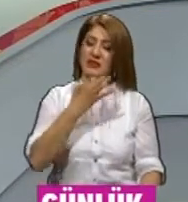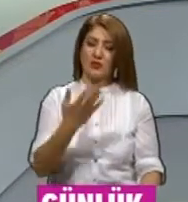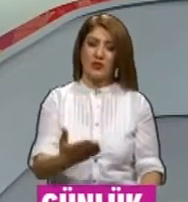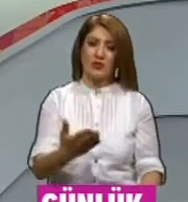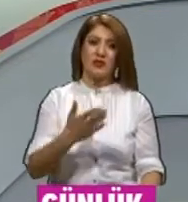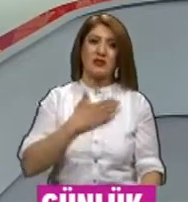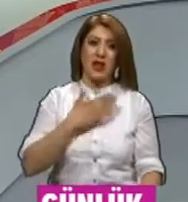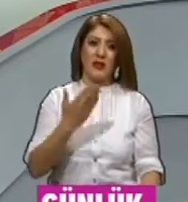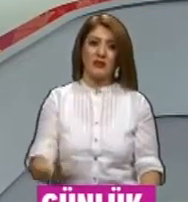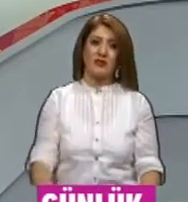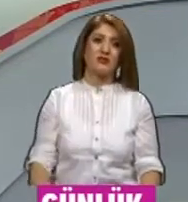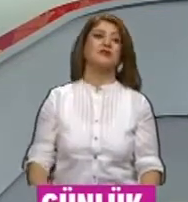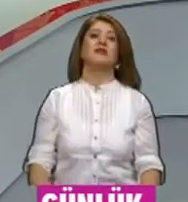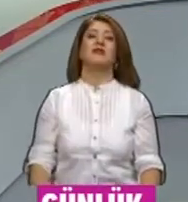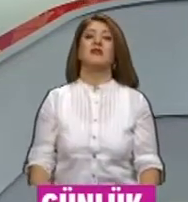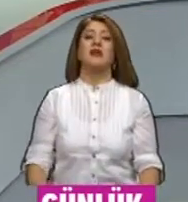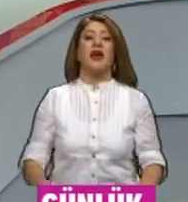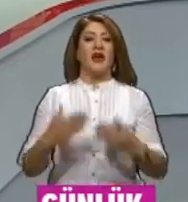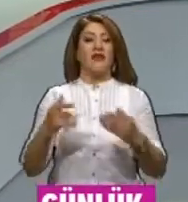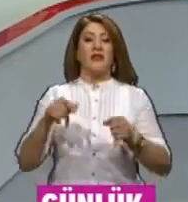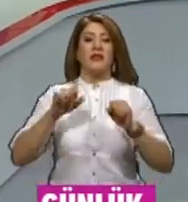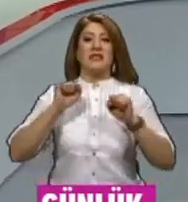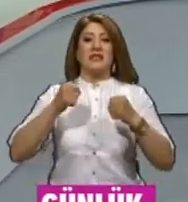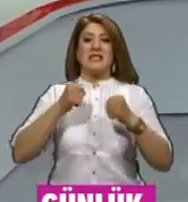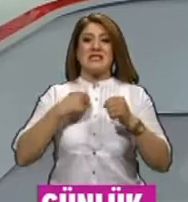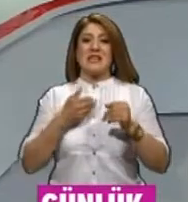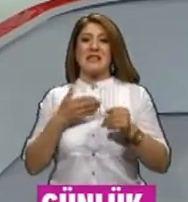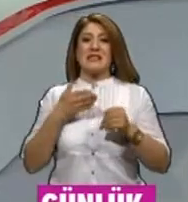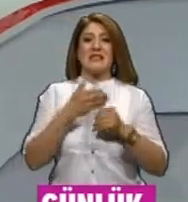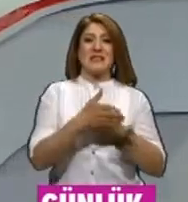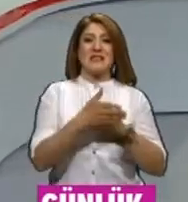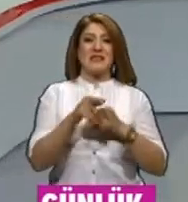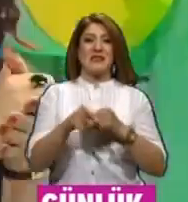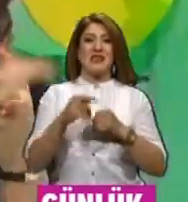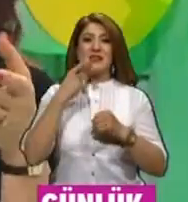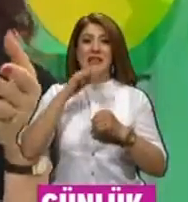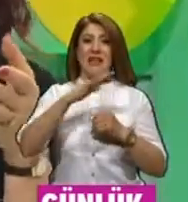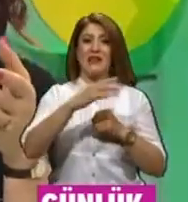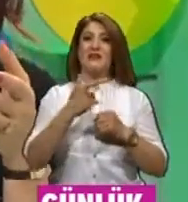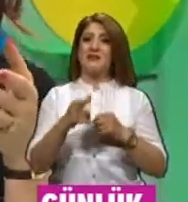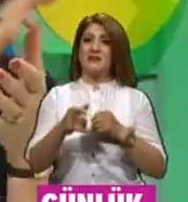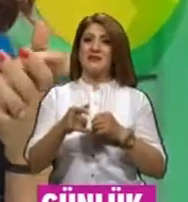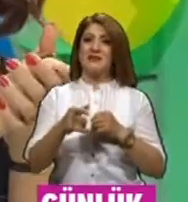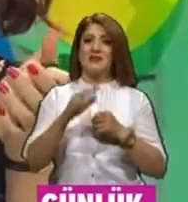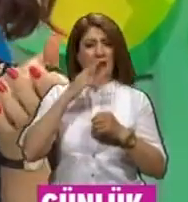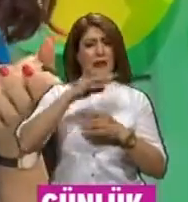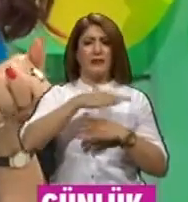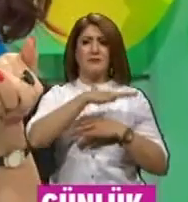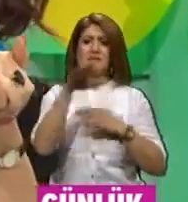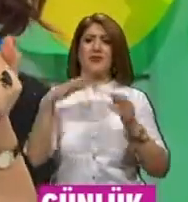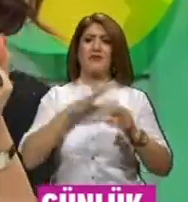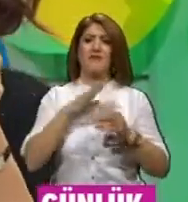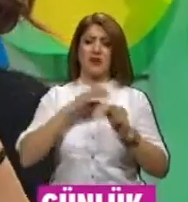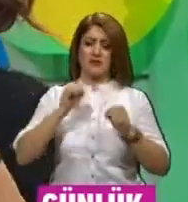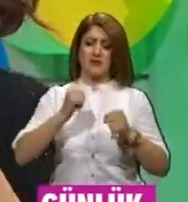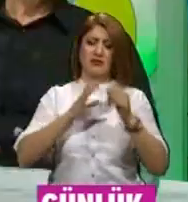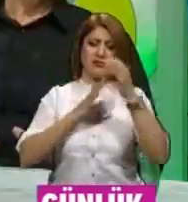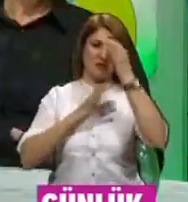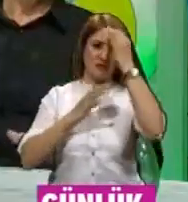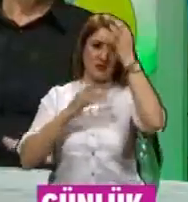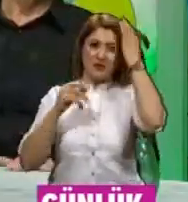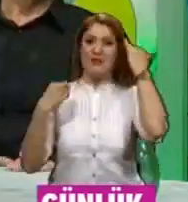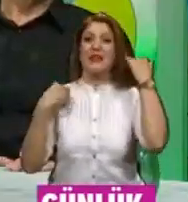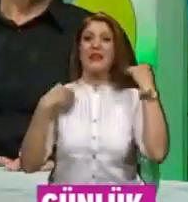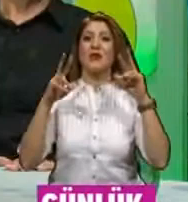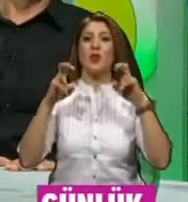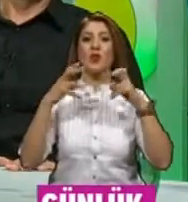olun. Evet, yani bu tam da kışa geçişte aslında pek de bu deniz falan. Gerçi kışın da oluyor dediniz. Oluyor, harika. Kışın oluyor. Tam da yeni bir konu